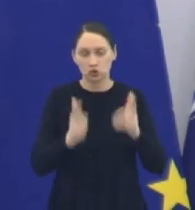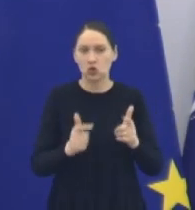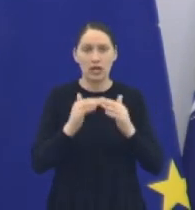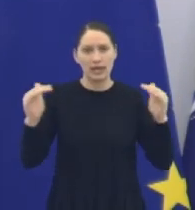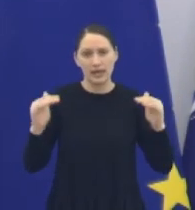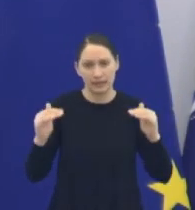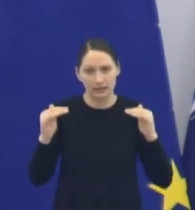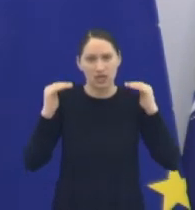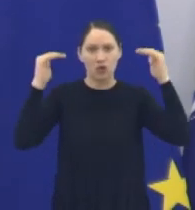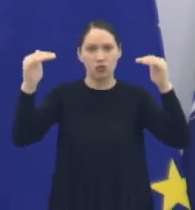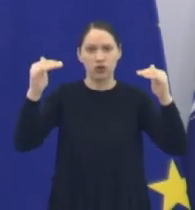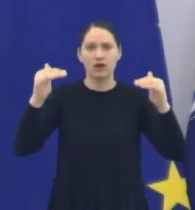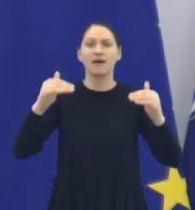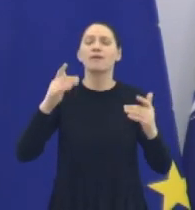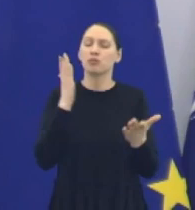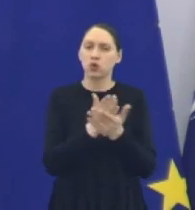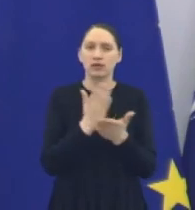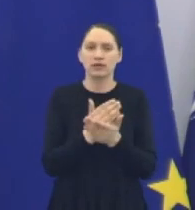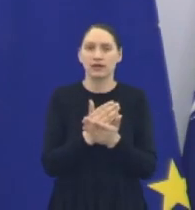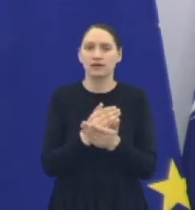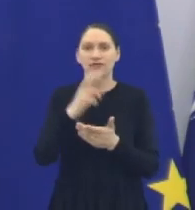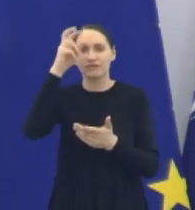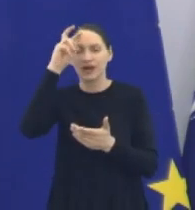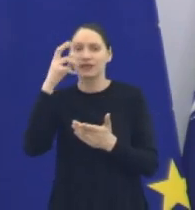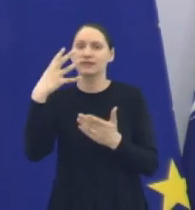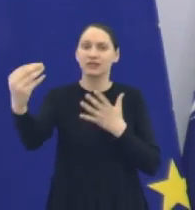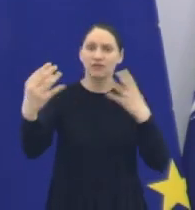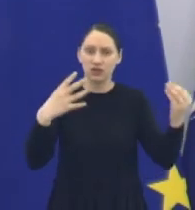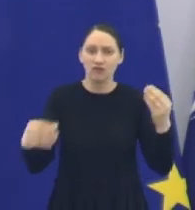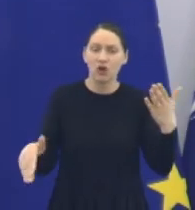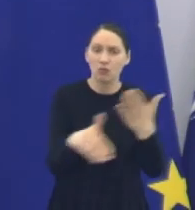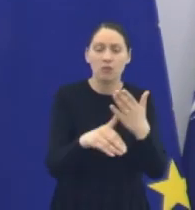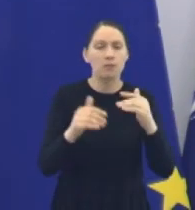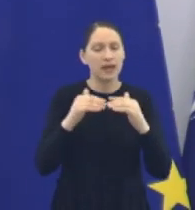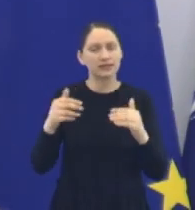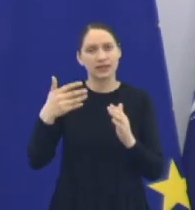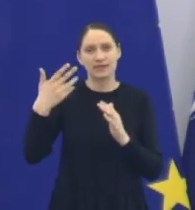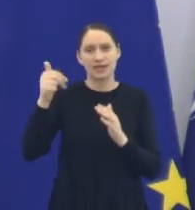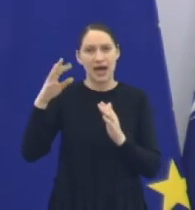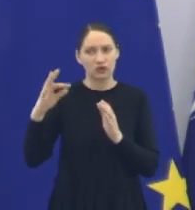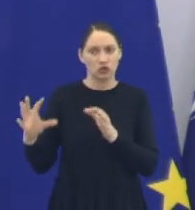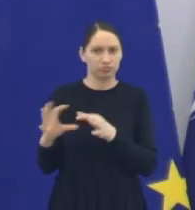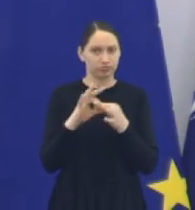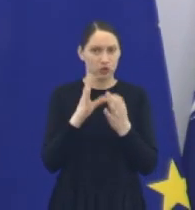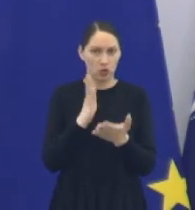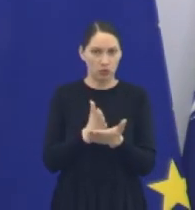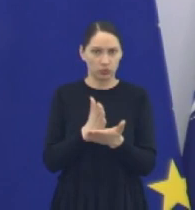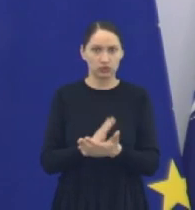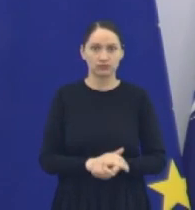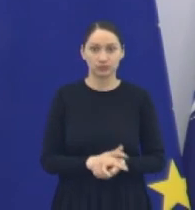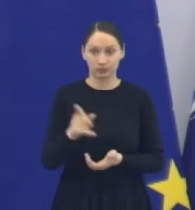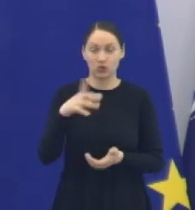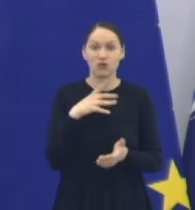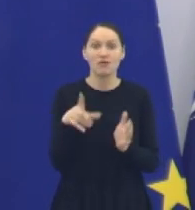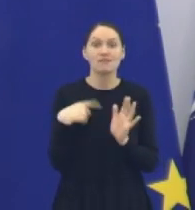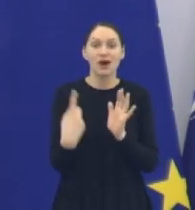lygiu. Atskirų valstybių pagalba Ukrainai turi būti labai aiškiai koordinuojama NATO lygiu. O dabar, kadangi jau uždavėte tokį klausimą, galiu